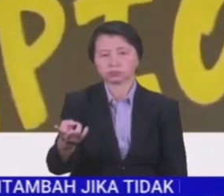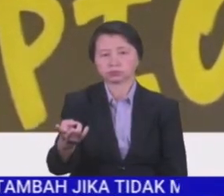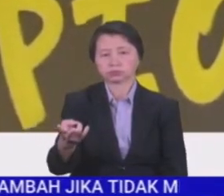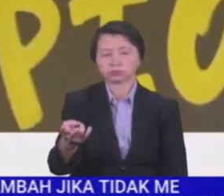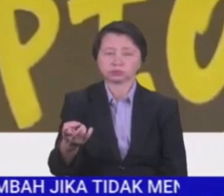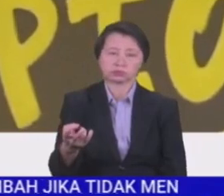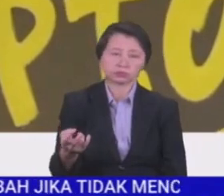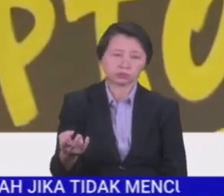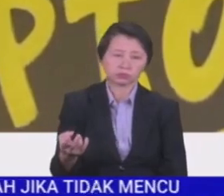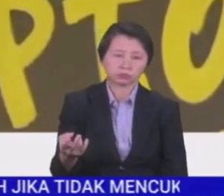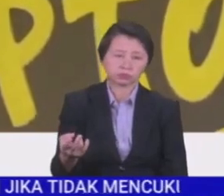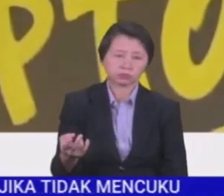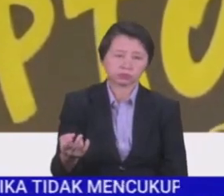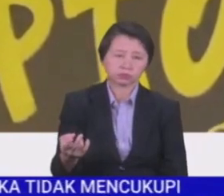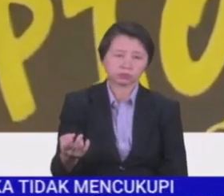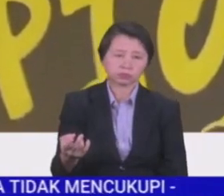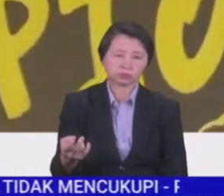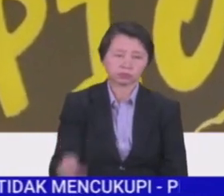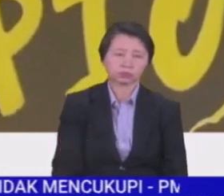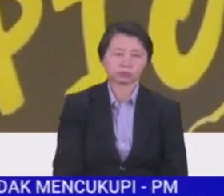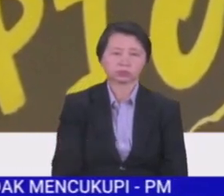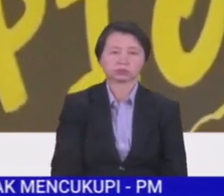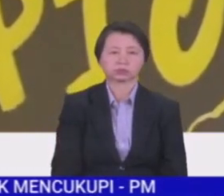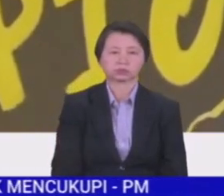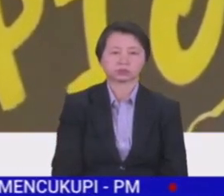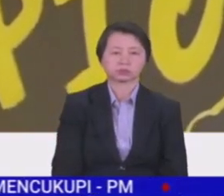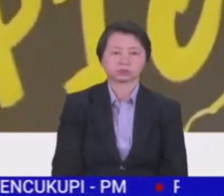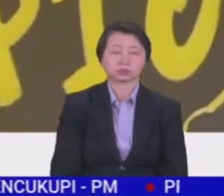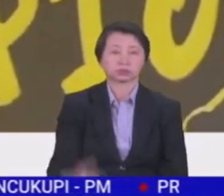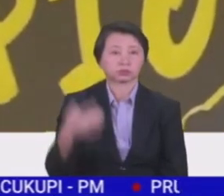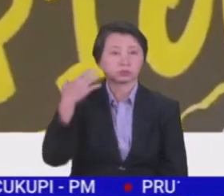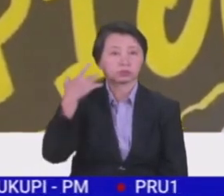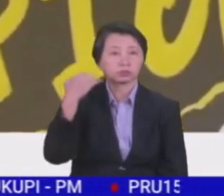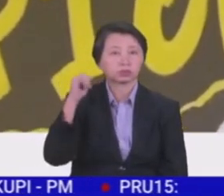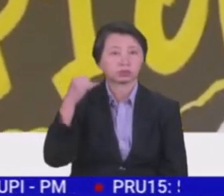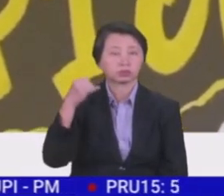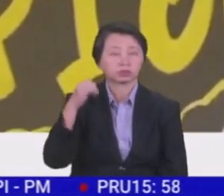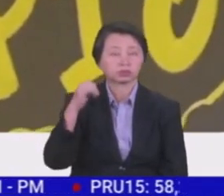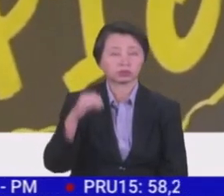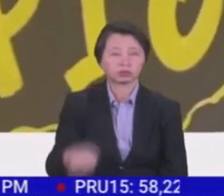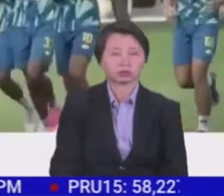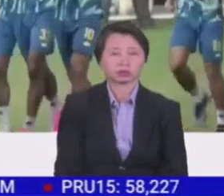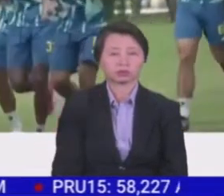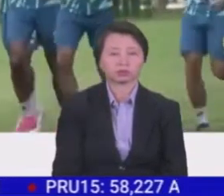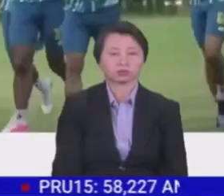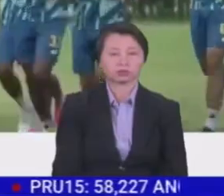pembeli, jadi kita mahalkan untuk Piala Malaysia ini kita dapat semangat yang baru.